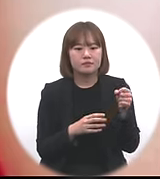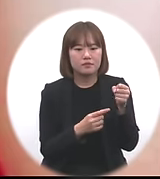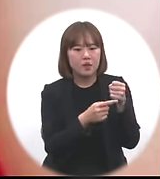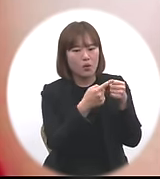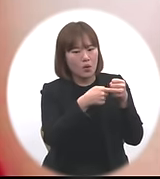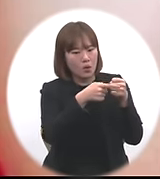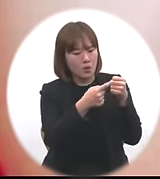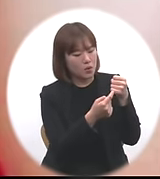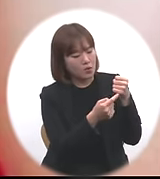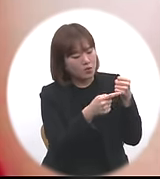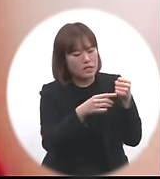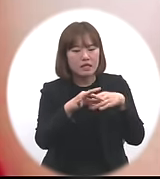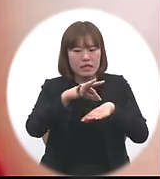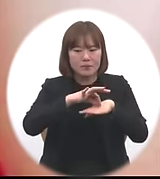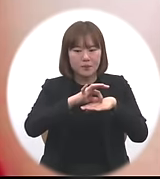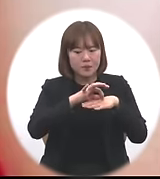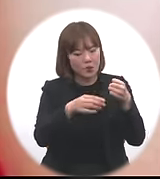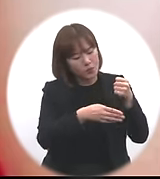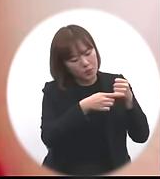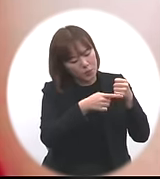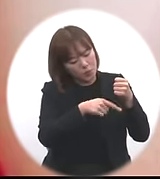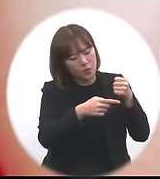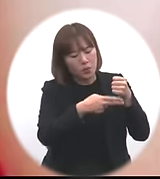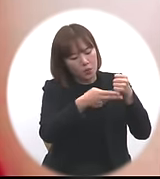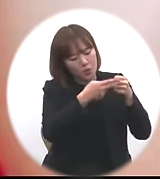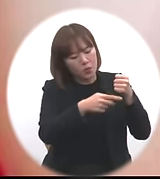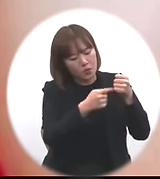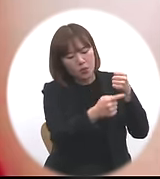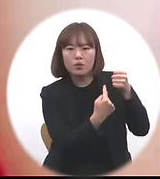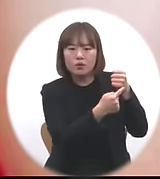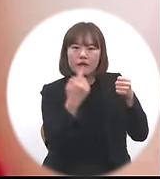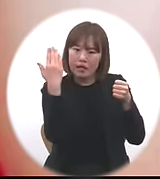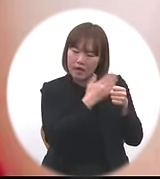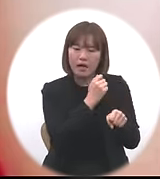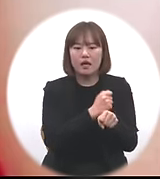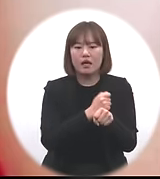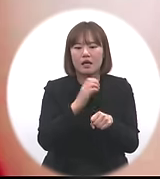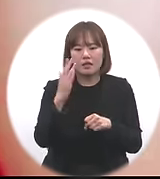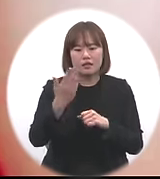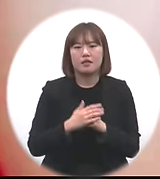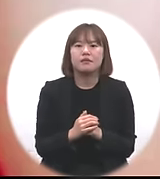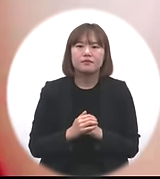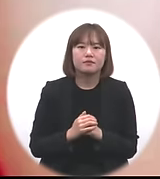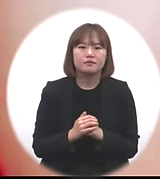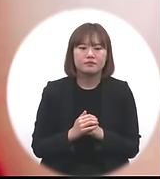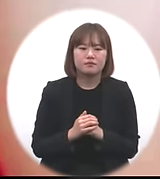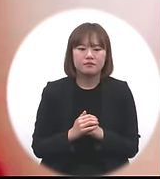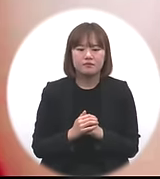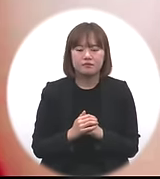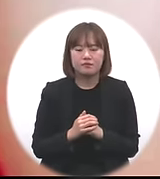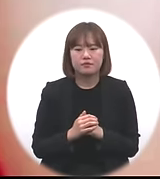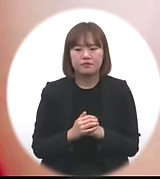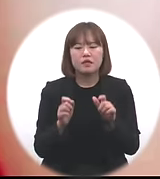닦으셔야 됩니다. 그 다음에 이빨과 이빨 사이, 그렇죠? 치아와 치아 사이, 치아와 잇몸의 경계부, 이렇게 두 군데만 닦으면 돼요.